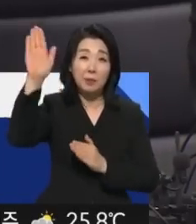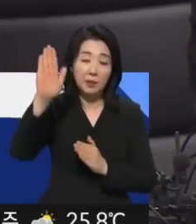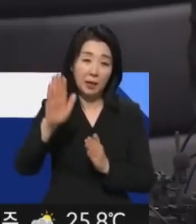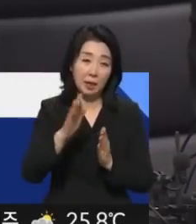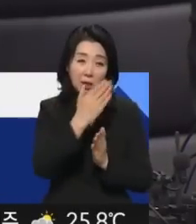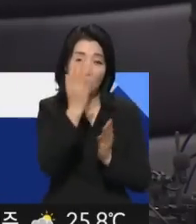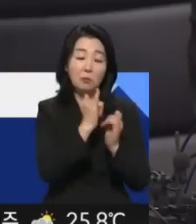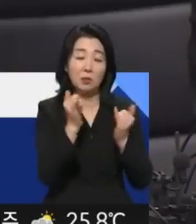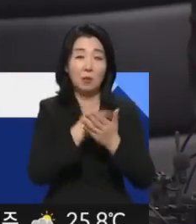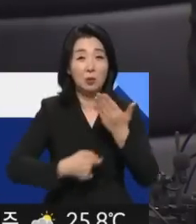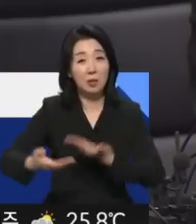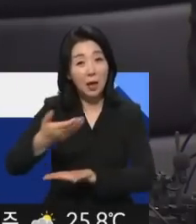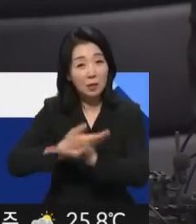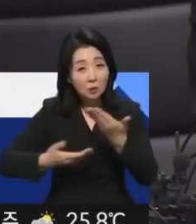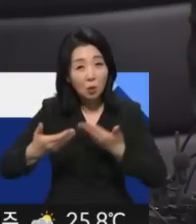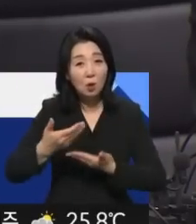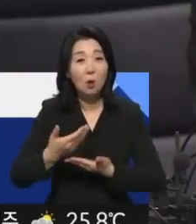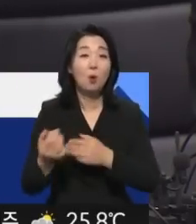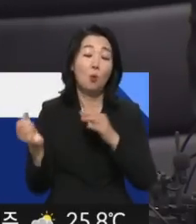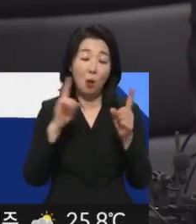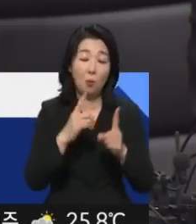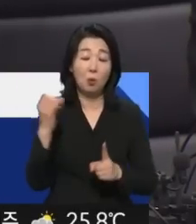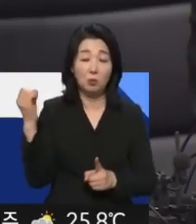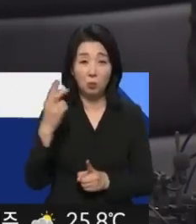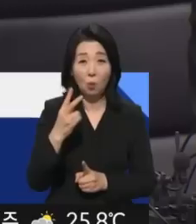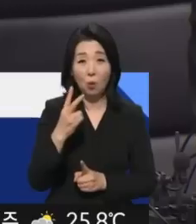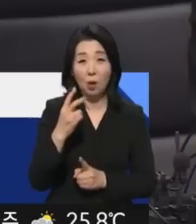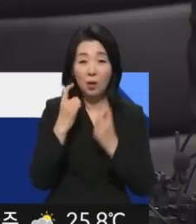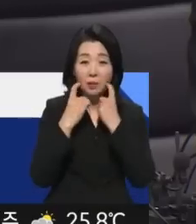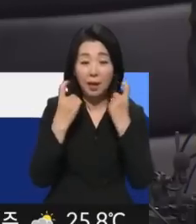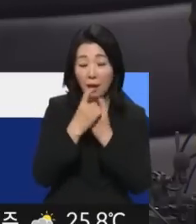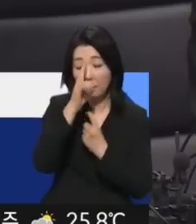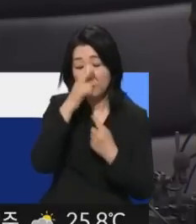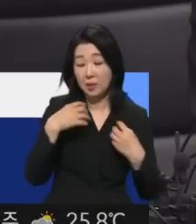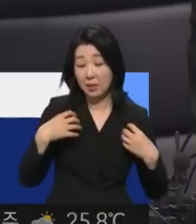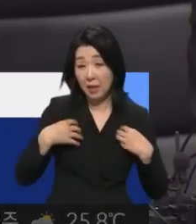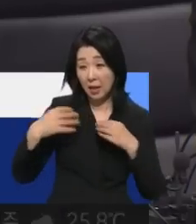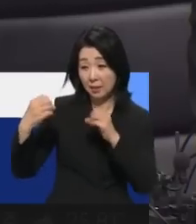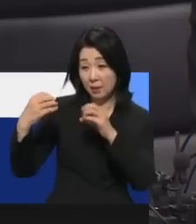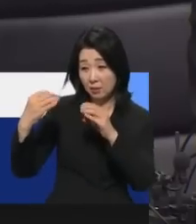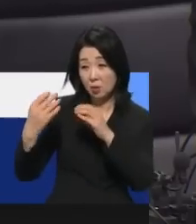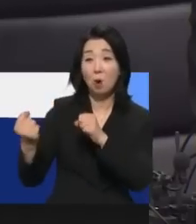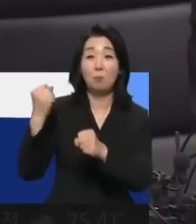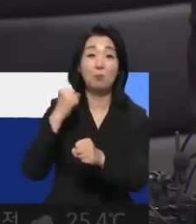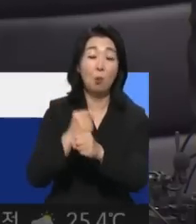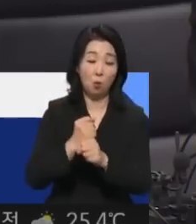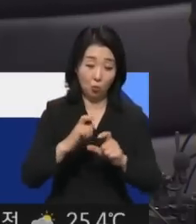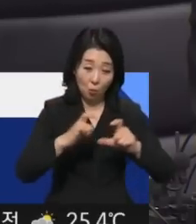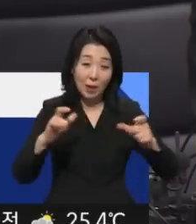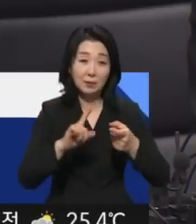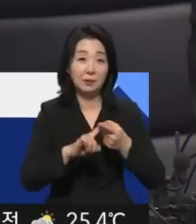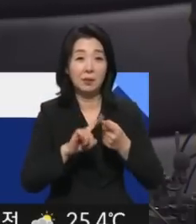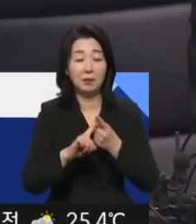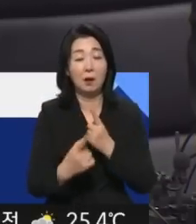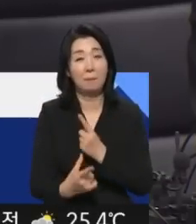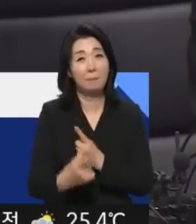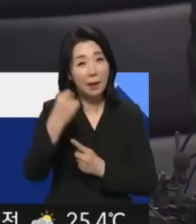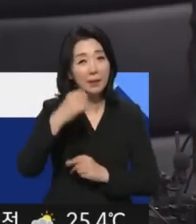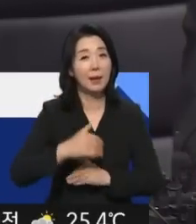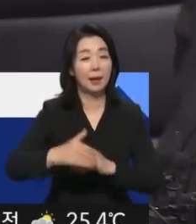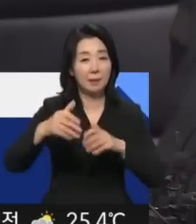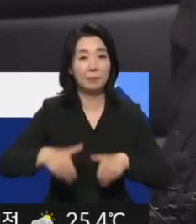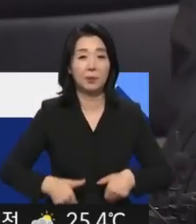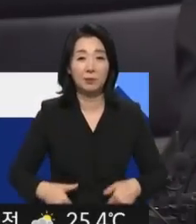회복, 민간 정부 차원의 대화 채널 복원 확대도 보다 가속화할